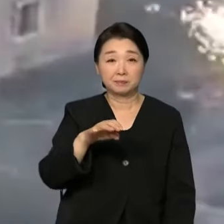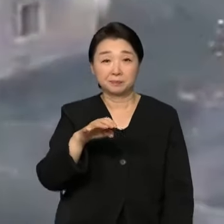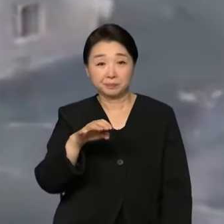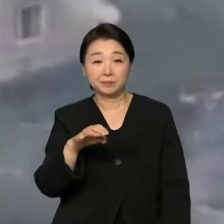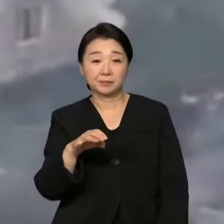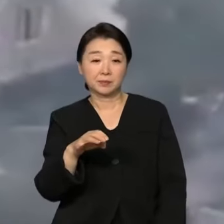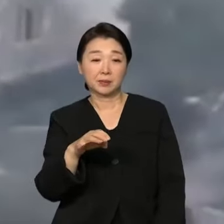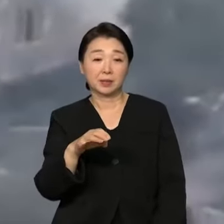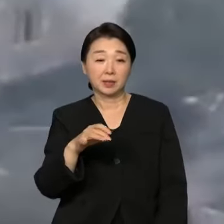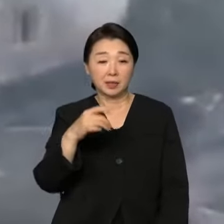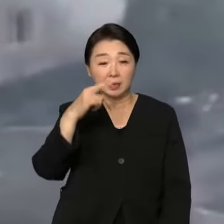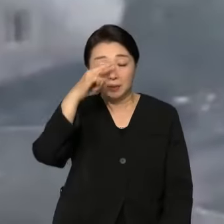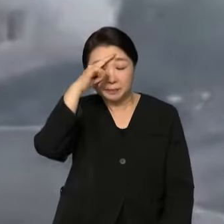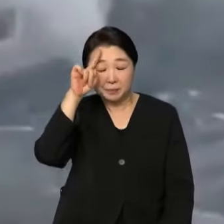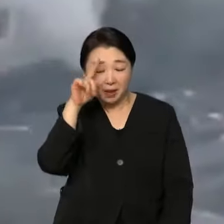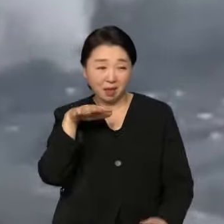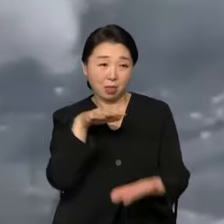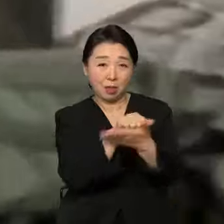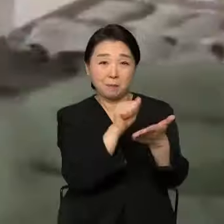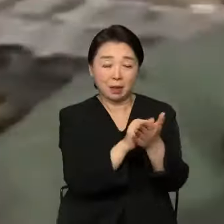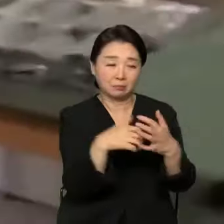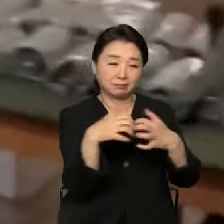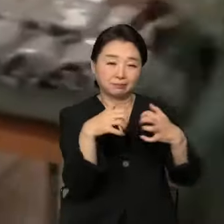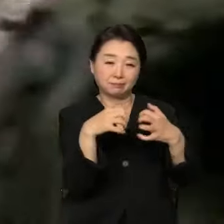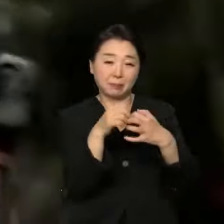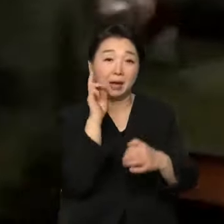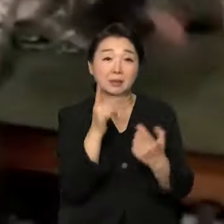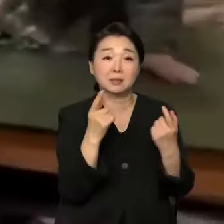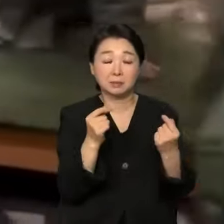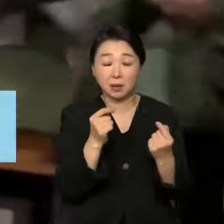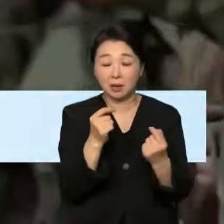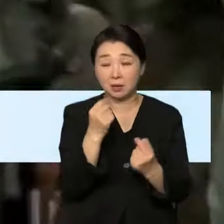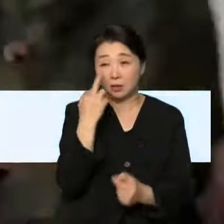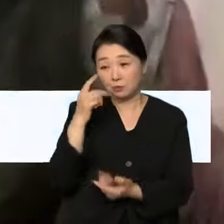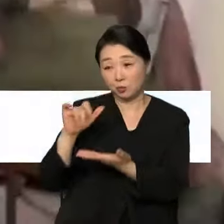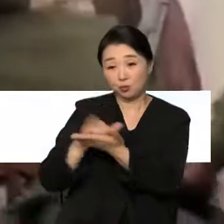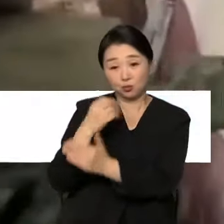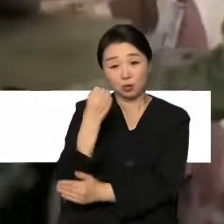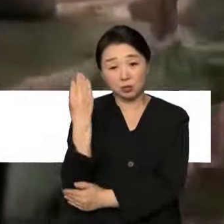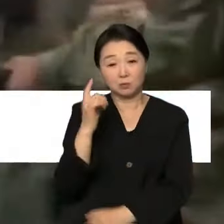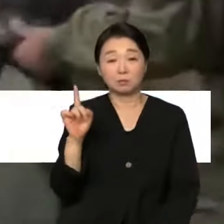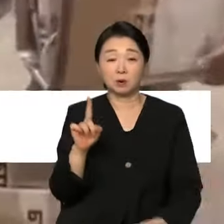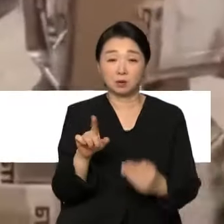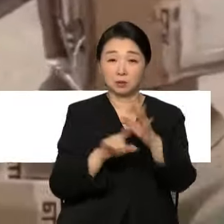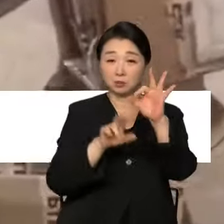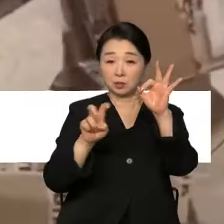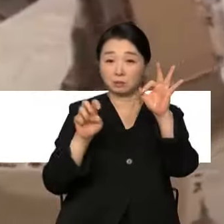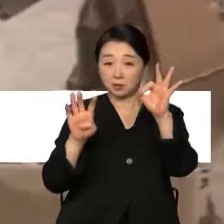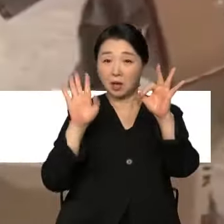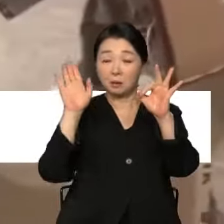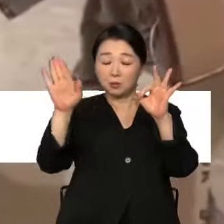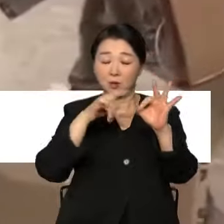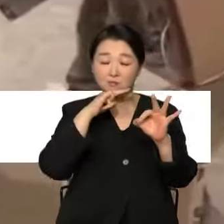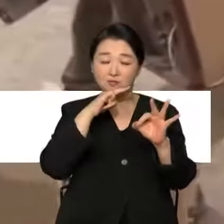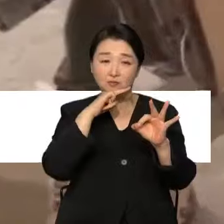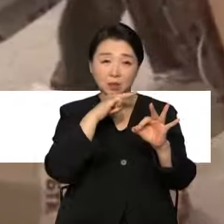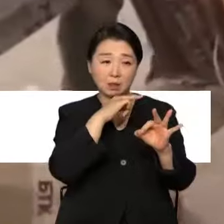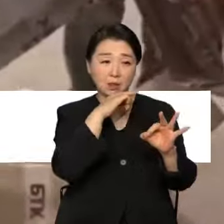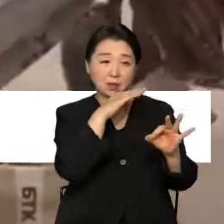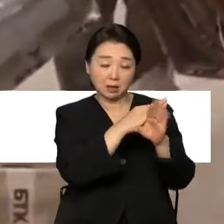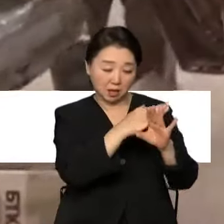점령한 뒤로 교전이 치열한 곳입니다. 미국 뉴욕타임스는 지난 23일 이후 이곳에 북한군 수천 명이